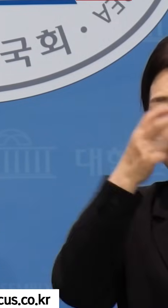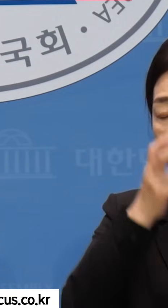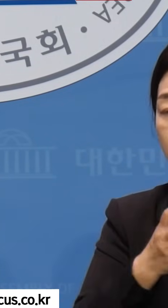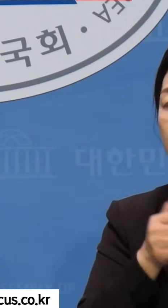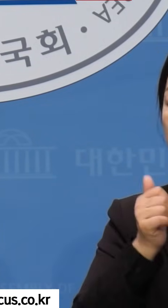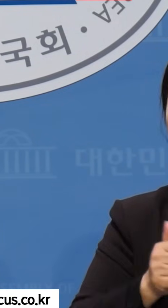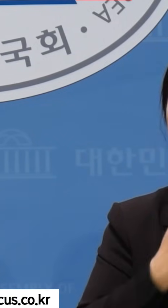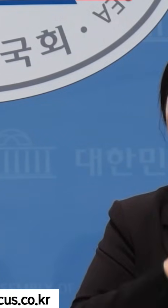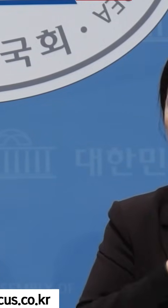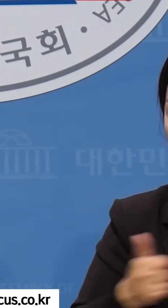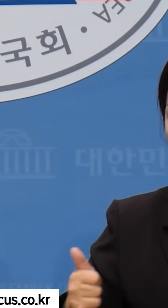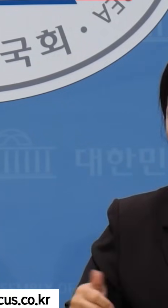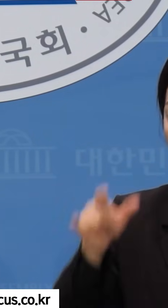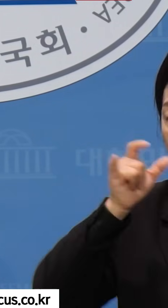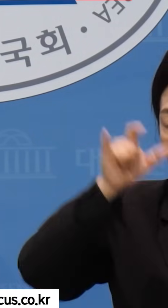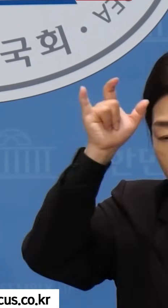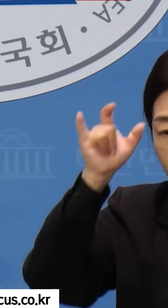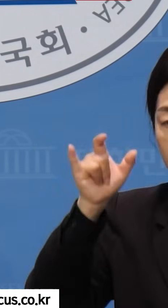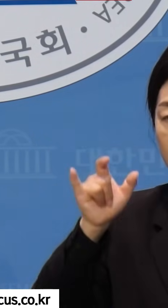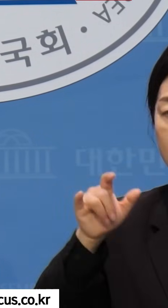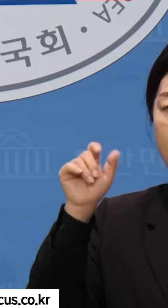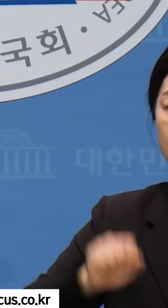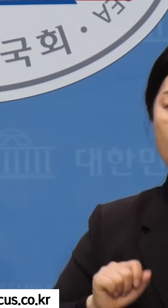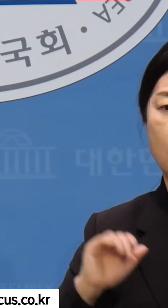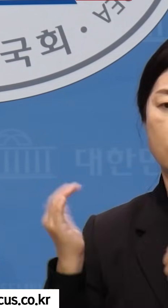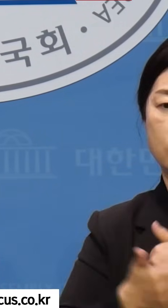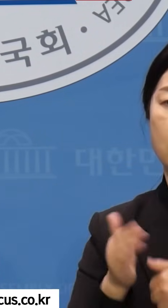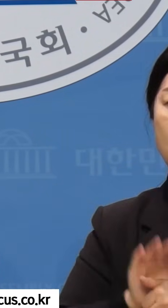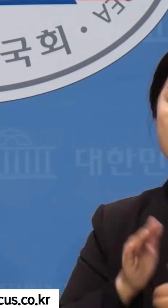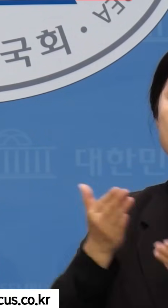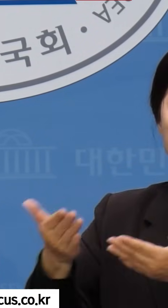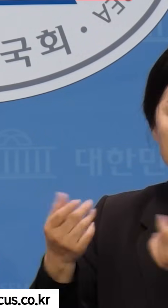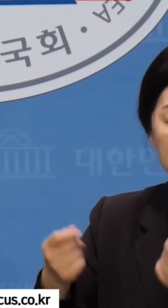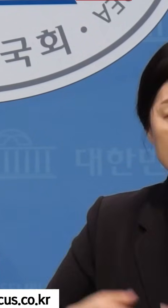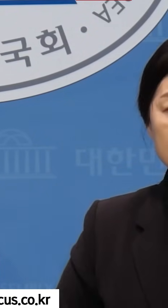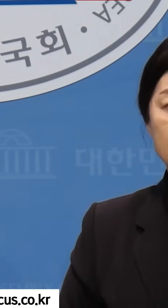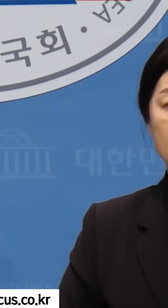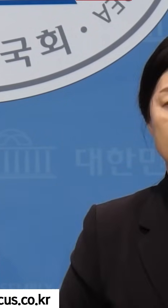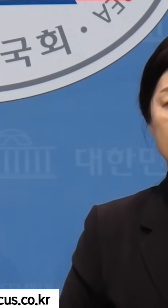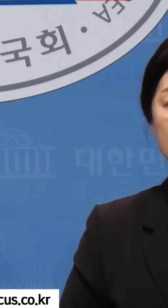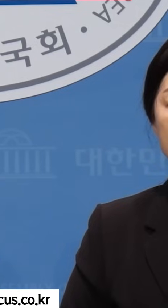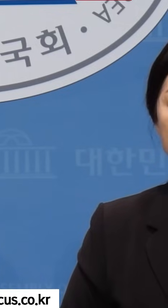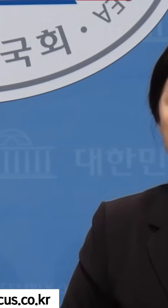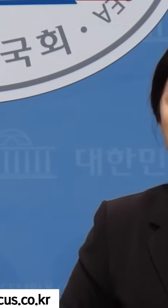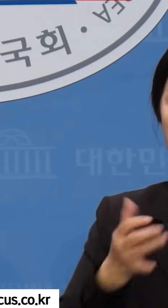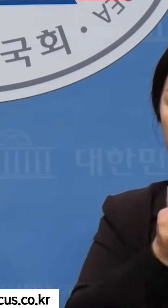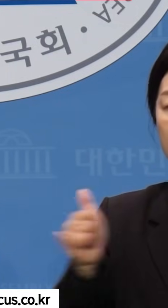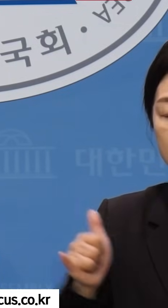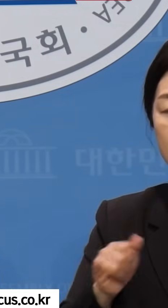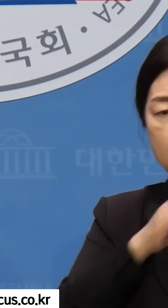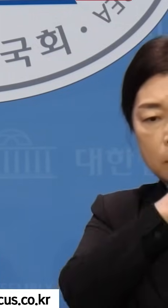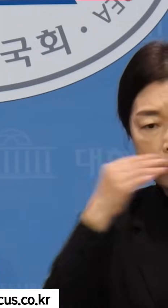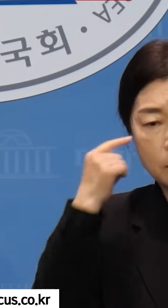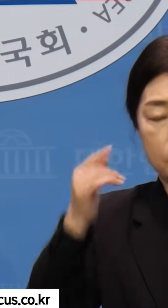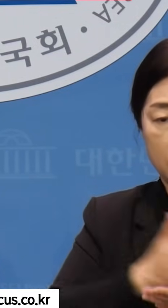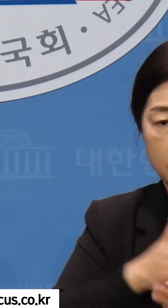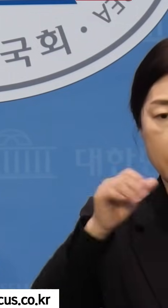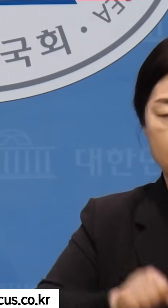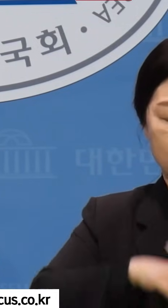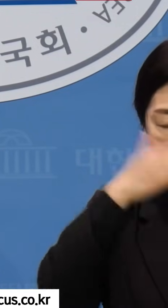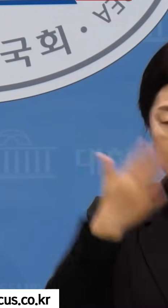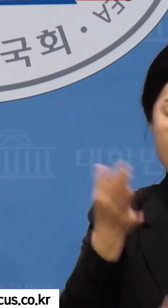최순실 국정농단 행위를 비호하는 것이며 촛불 민주시민들의 올바른 판단과 행동을 모두